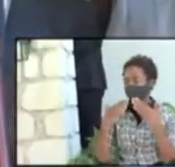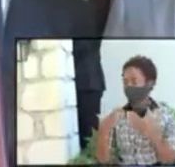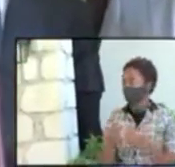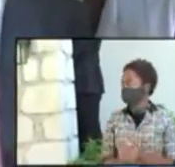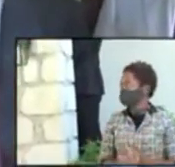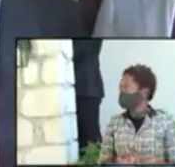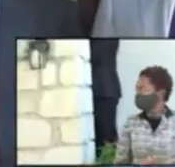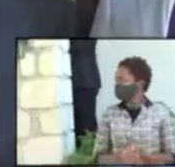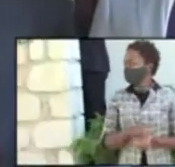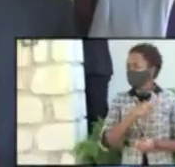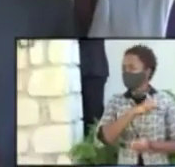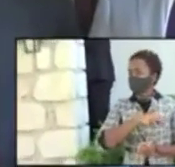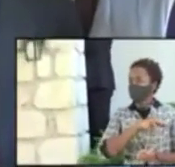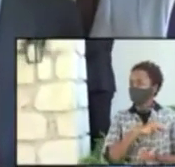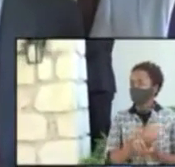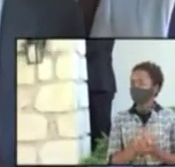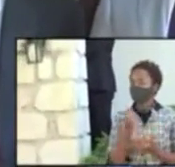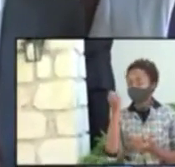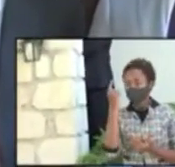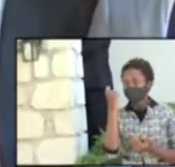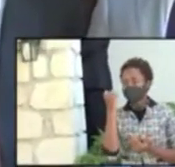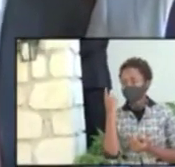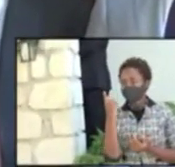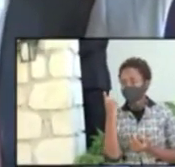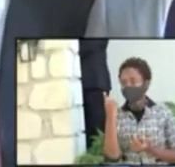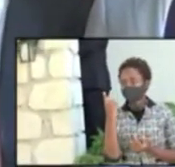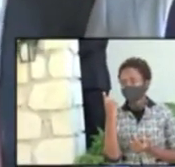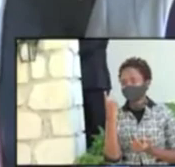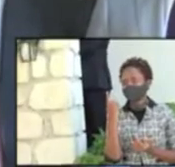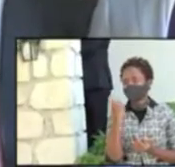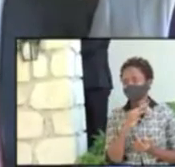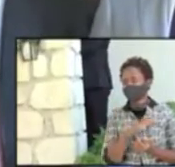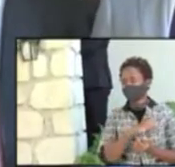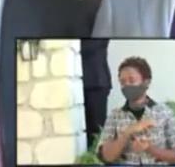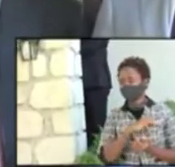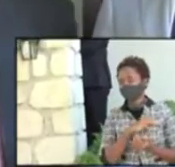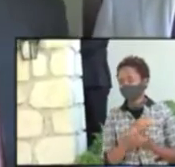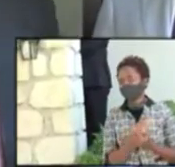Merci DG, ça veut dire ministre, et vous comprenez que ministre